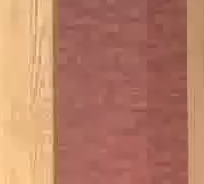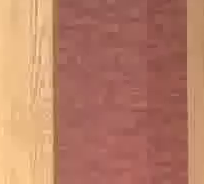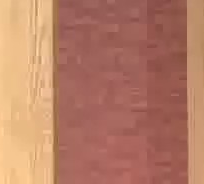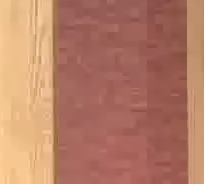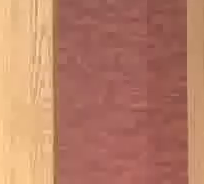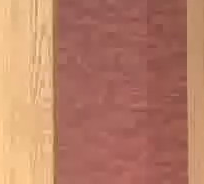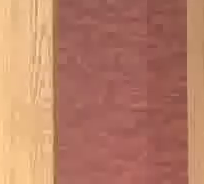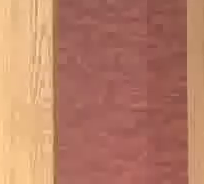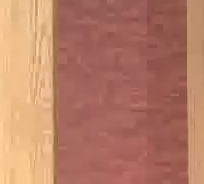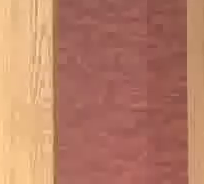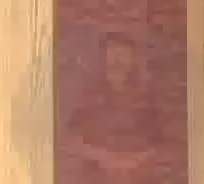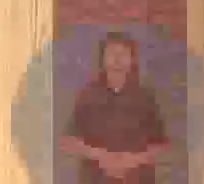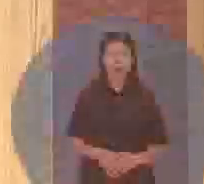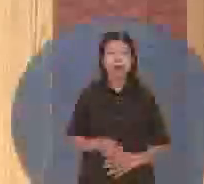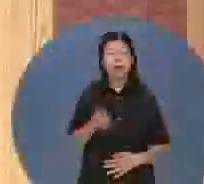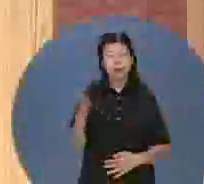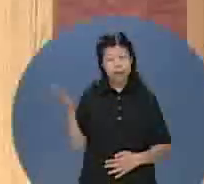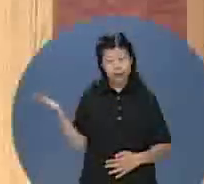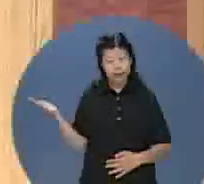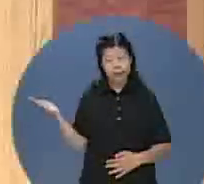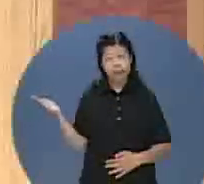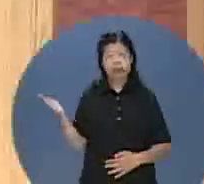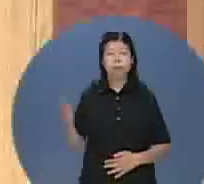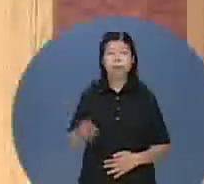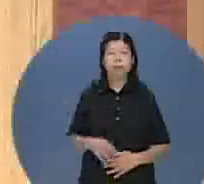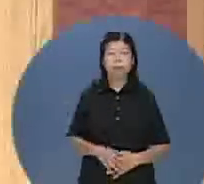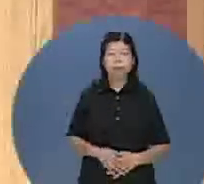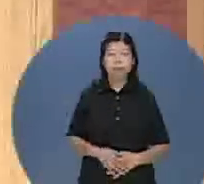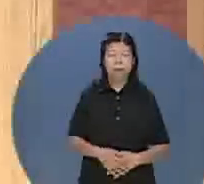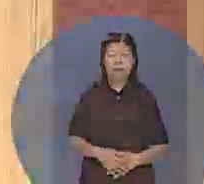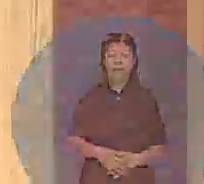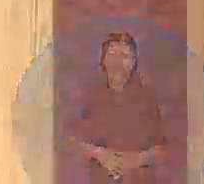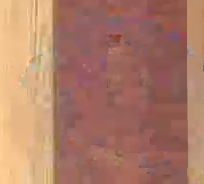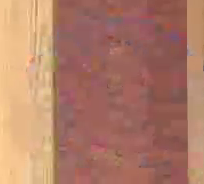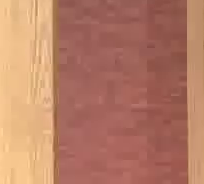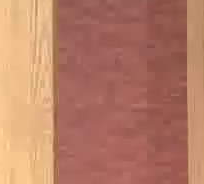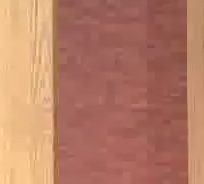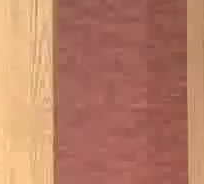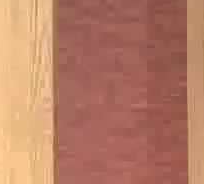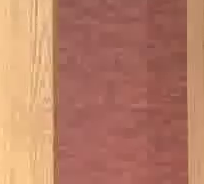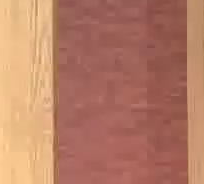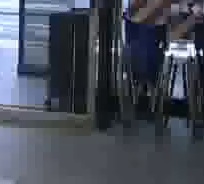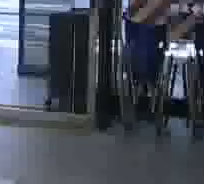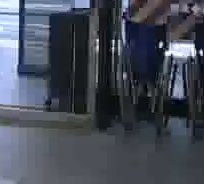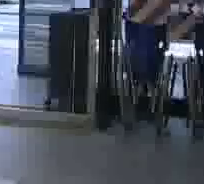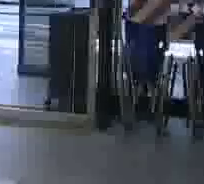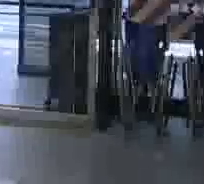お送りします。では初めの話題です。